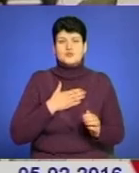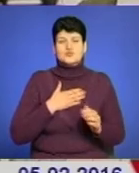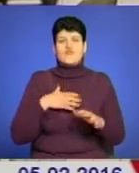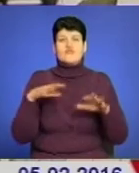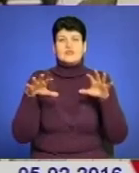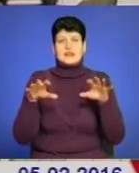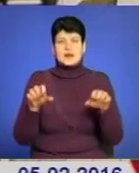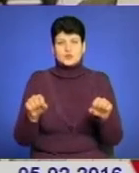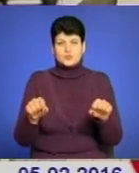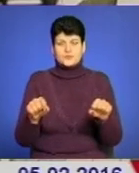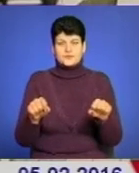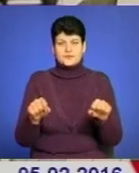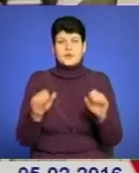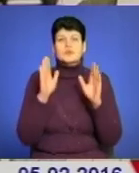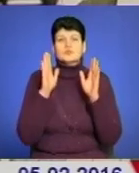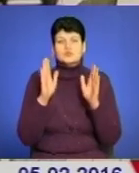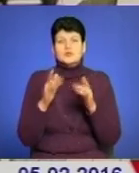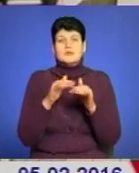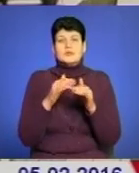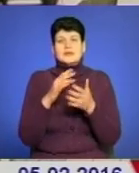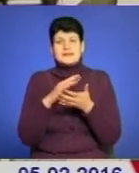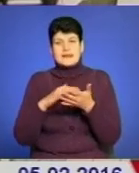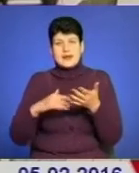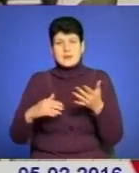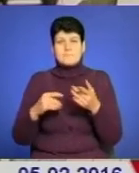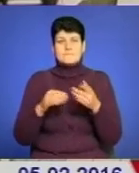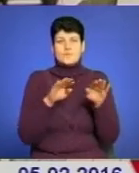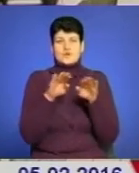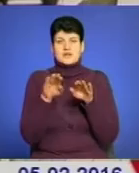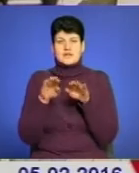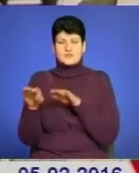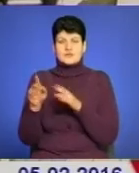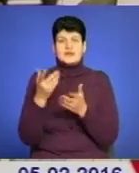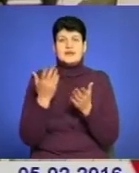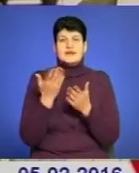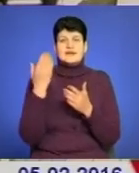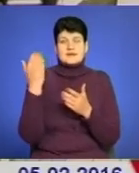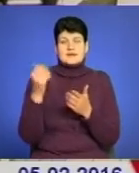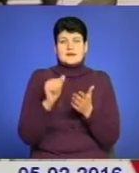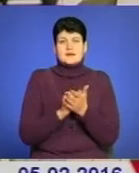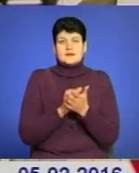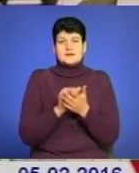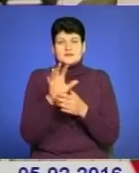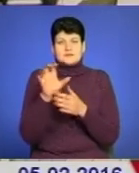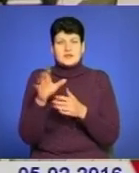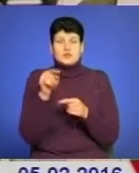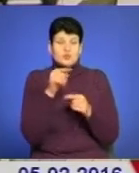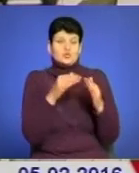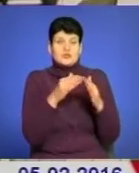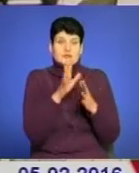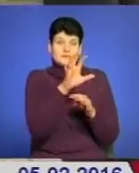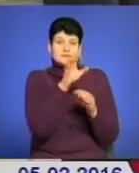владу. Будемо далі порівнювати декларації їхніх сімей і, власне, той будинок, який